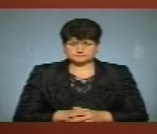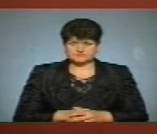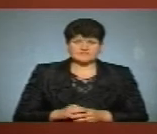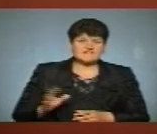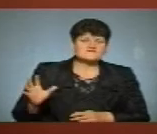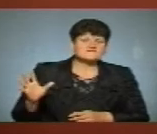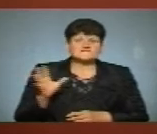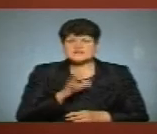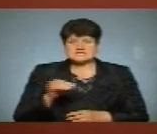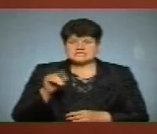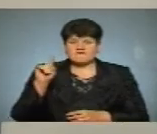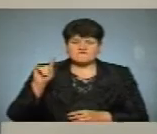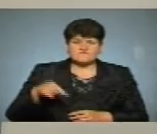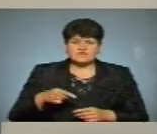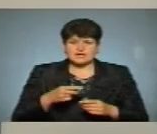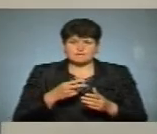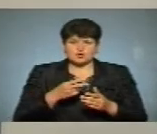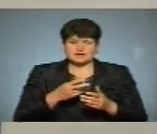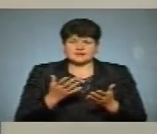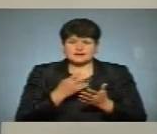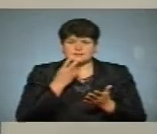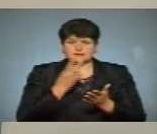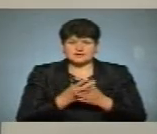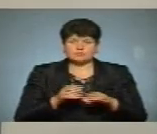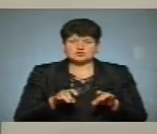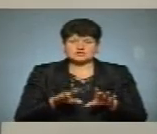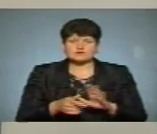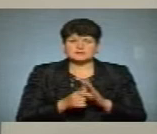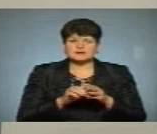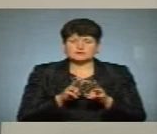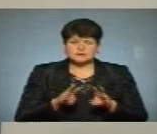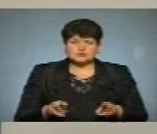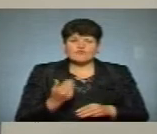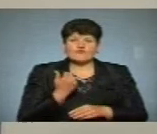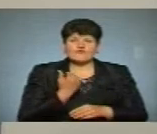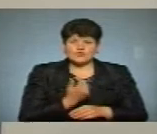Всі вимоги, які передбачені постановою Кабміну, вони